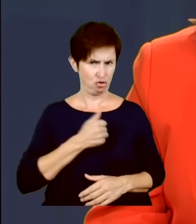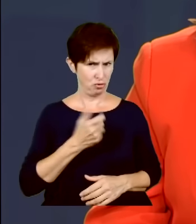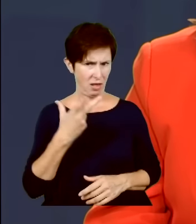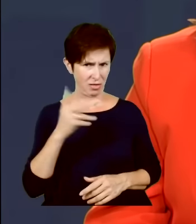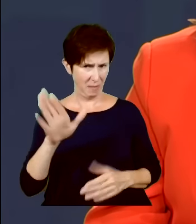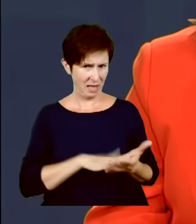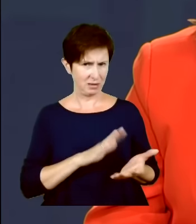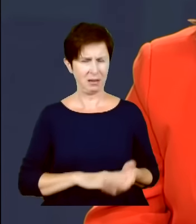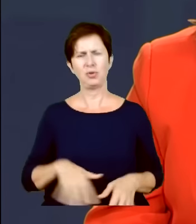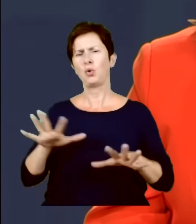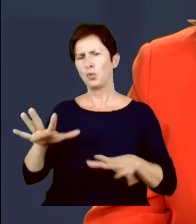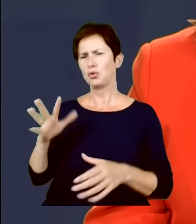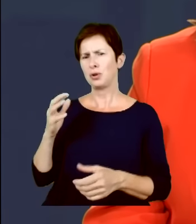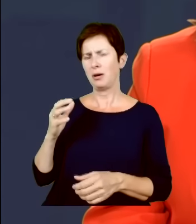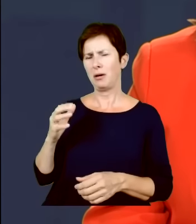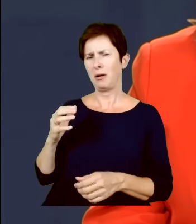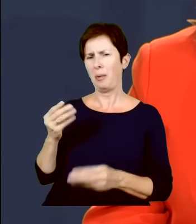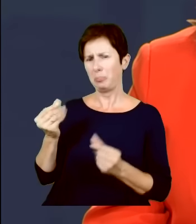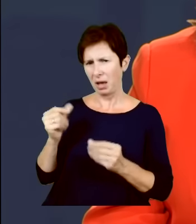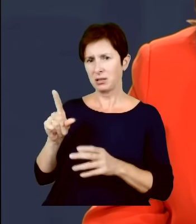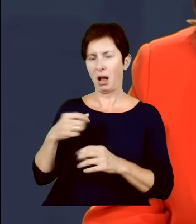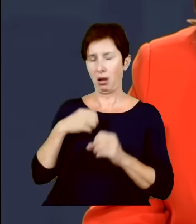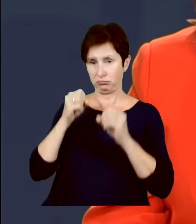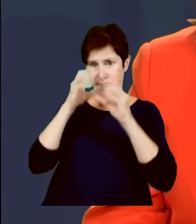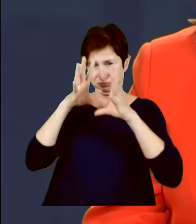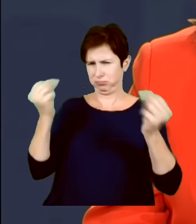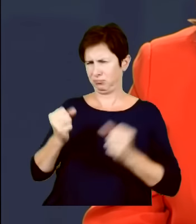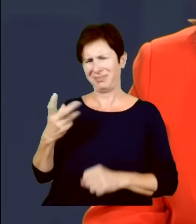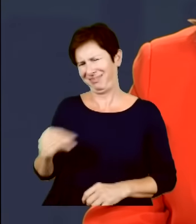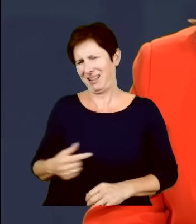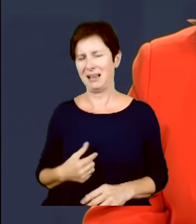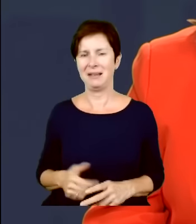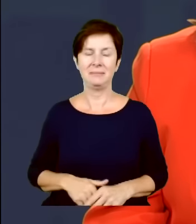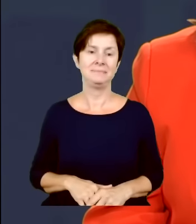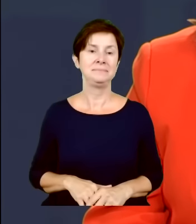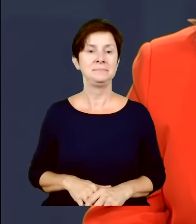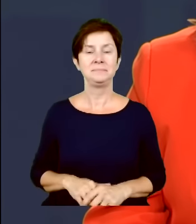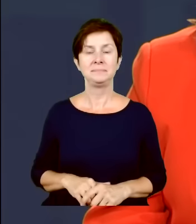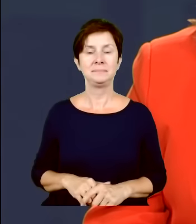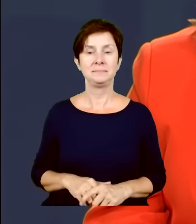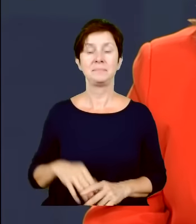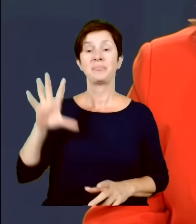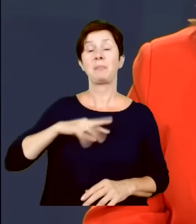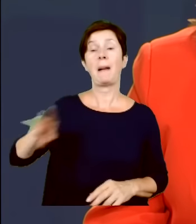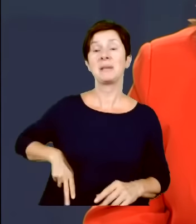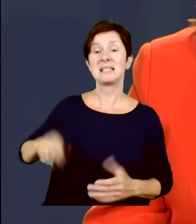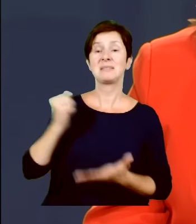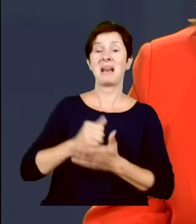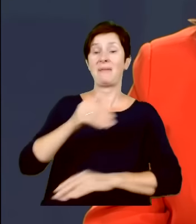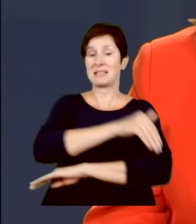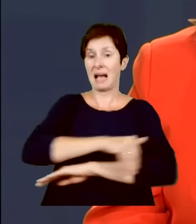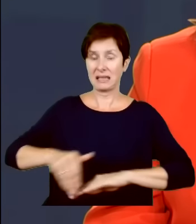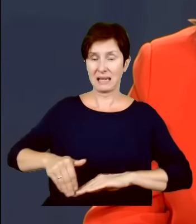no sporo kas jakiegoś Wrażenia na mnie wielkiego to nie wywarło natomiast chodzi o to że pan minister spraw zagranicznych